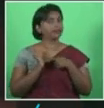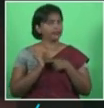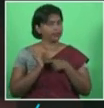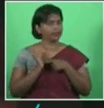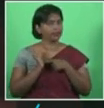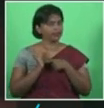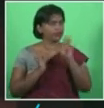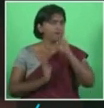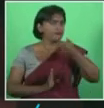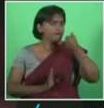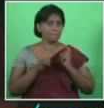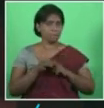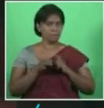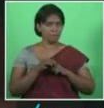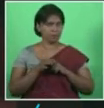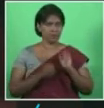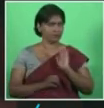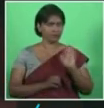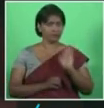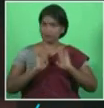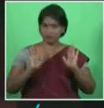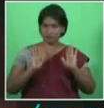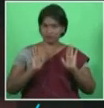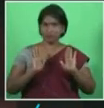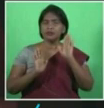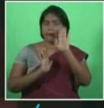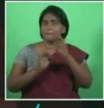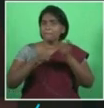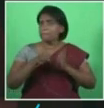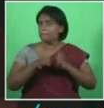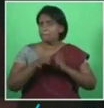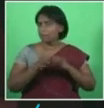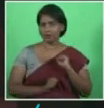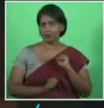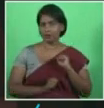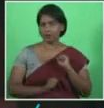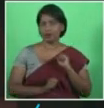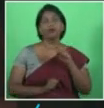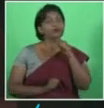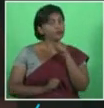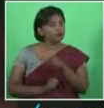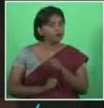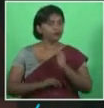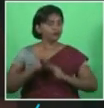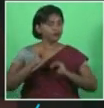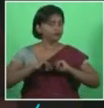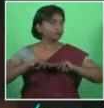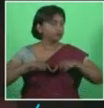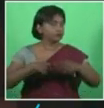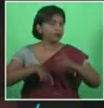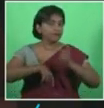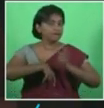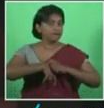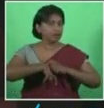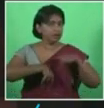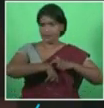තියෙන වැදගත්කම ගැන ප්‍රශ්නයක් නෙවෙයි. මේක අති වැදගත් පනතක්. ප්‍රශ්නේ තියෙන්නේ ගරු කතානායකතුමනි මේක ක්‍රියාත්මක කරන වෙලාව.